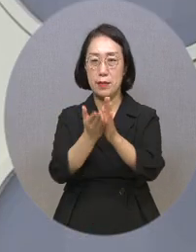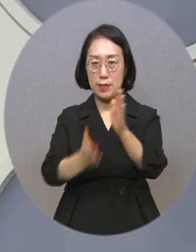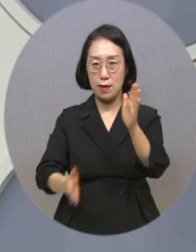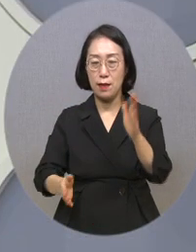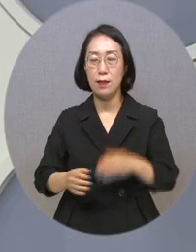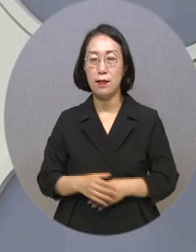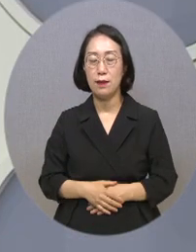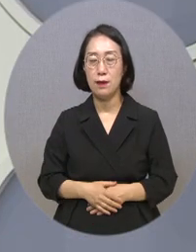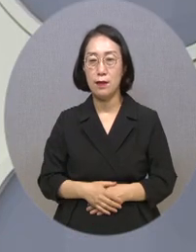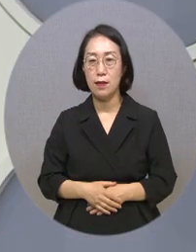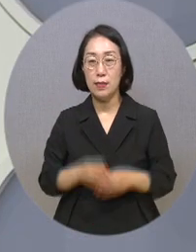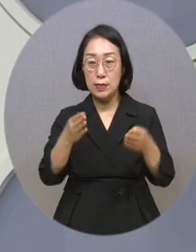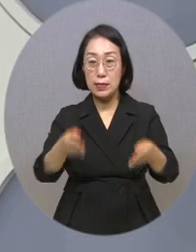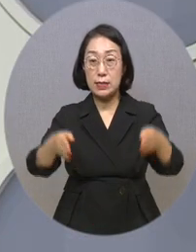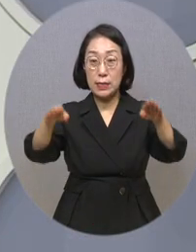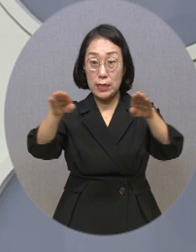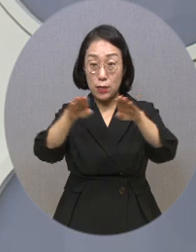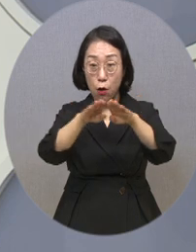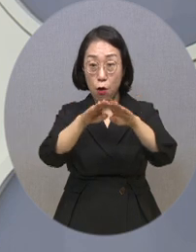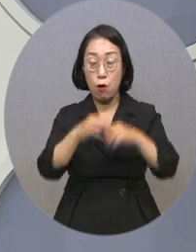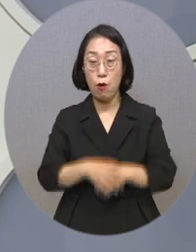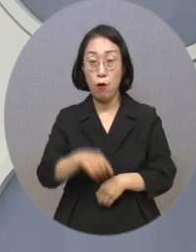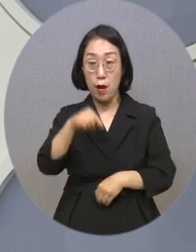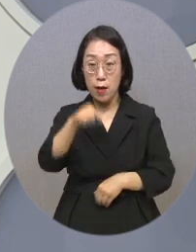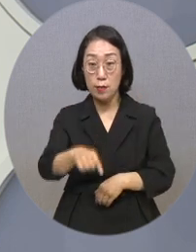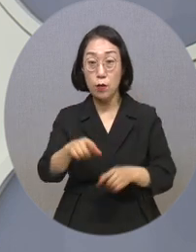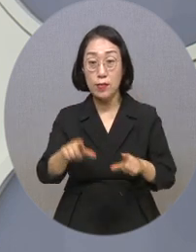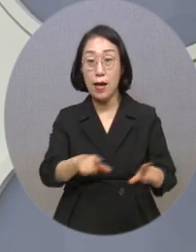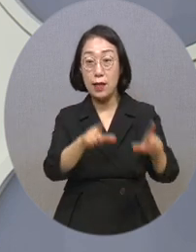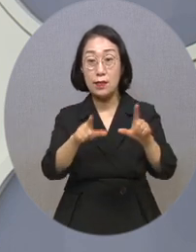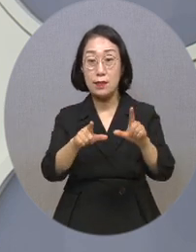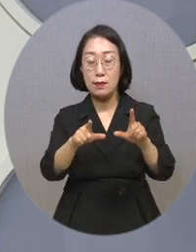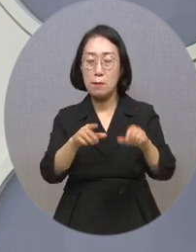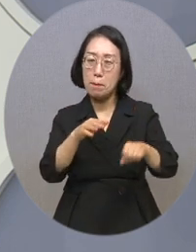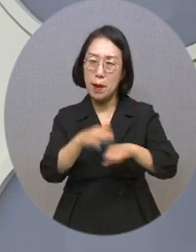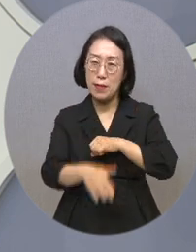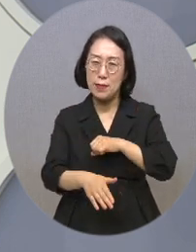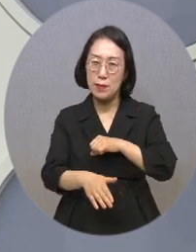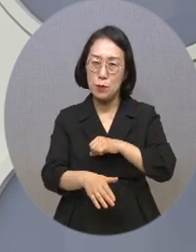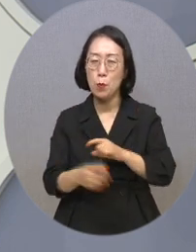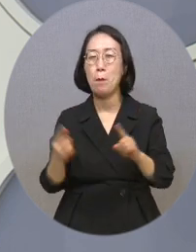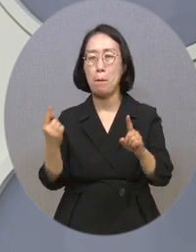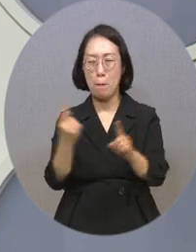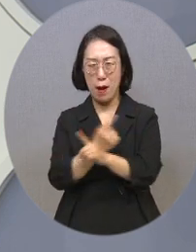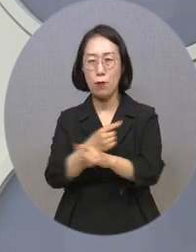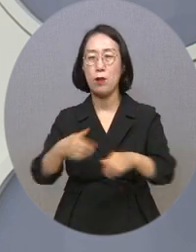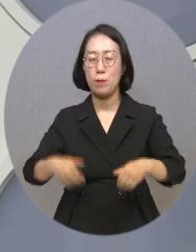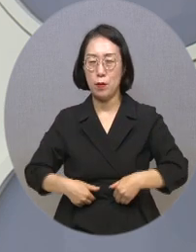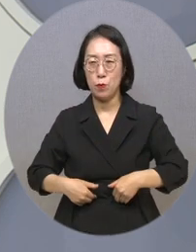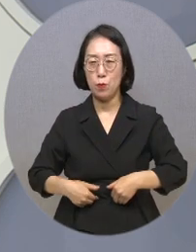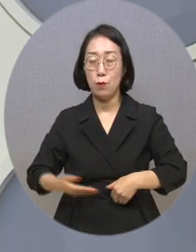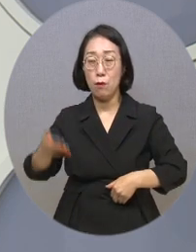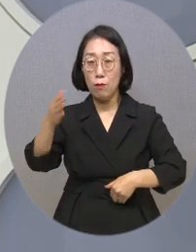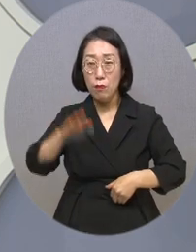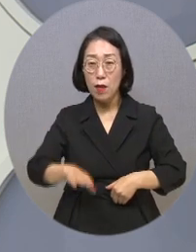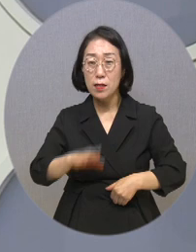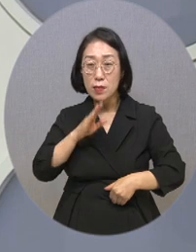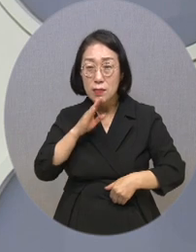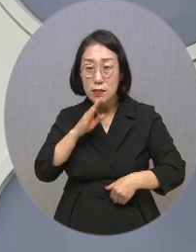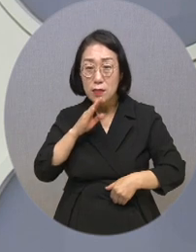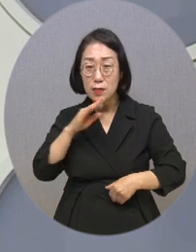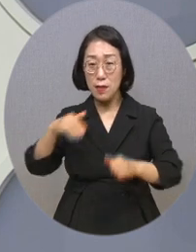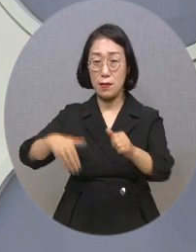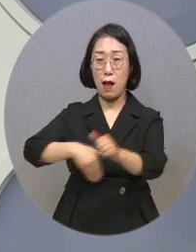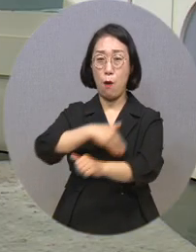그래서 시설에다가 수용하는 형태는 이제 지향돼야 될 게 분명한데 지금 현실적으로 또